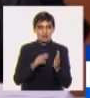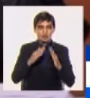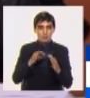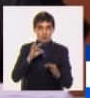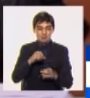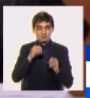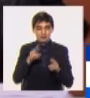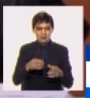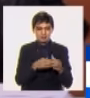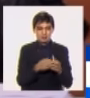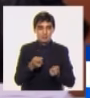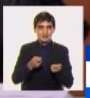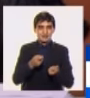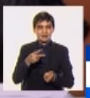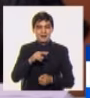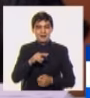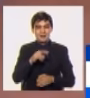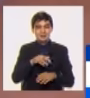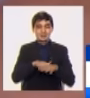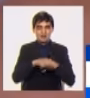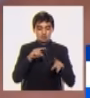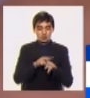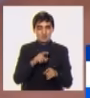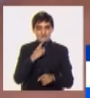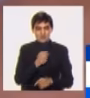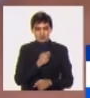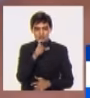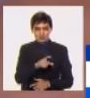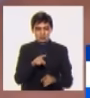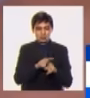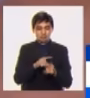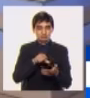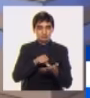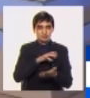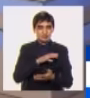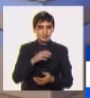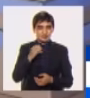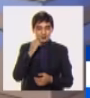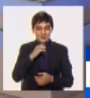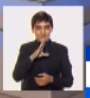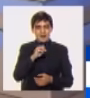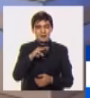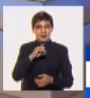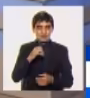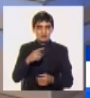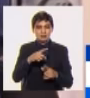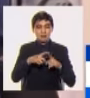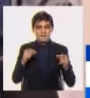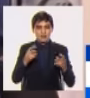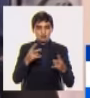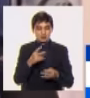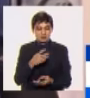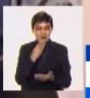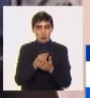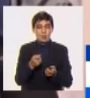корпорация правительства для граждан ветерану тыла необходимо обратиться к ним заявлением и соответствующими справками в управлении